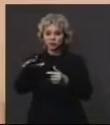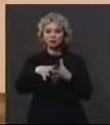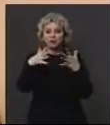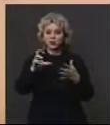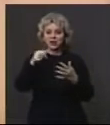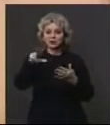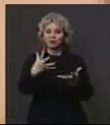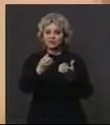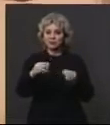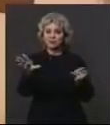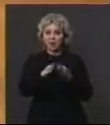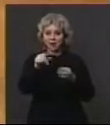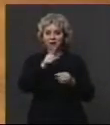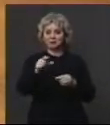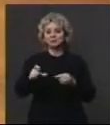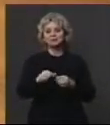больше очков наберет пара.